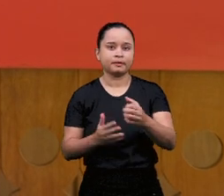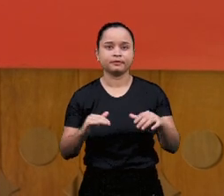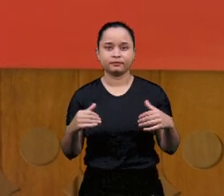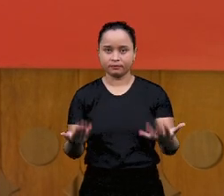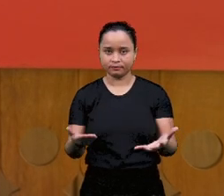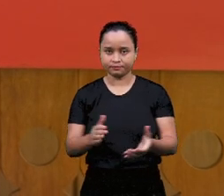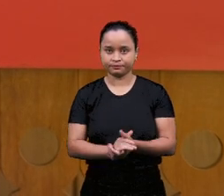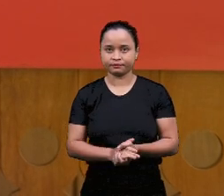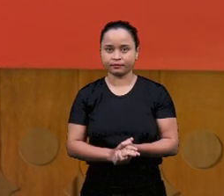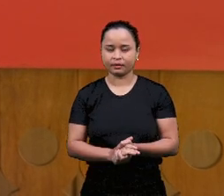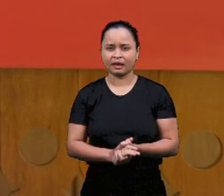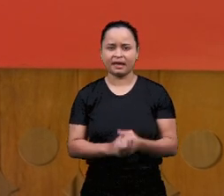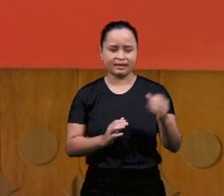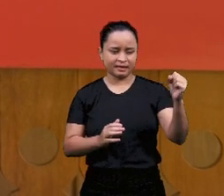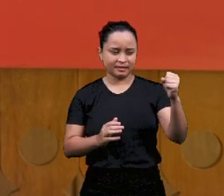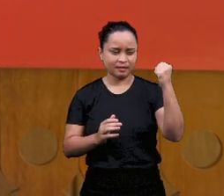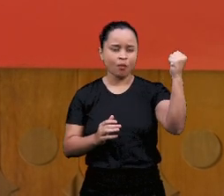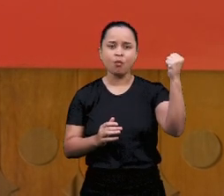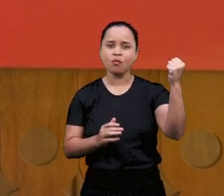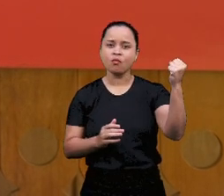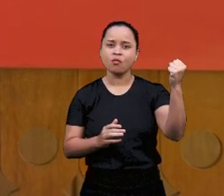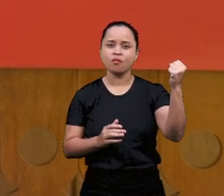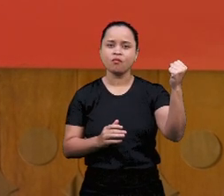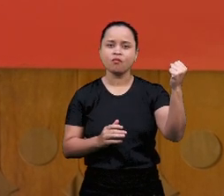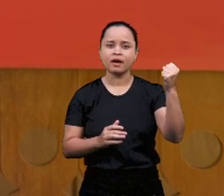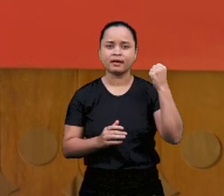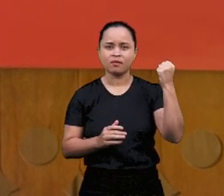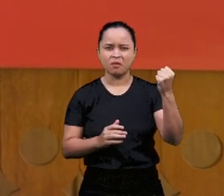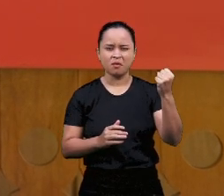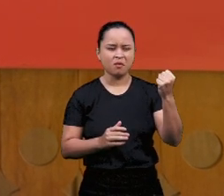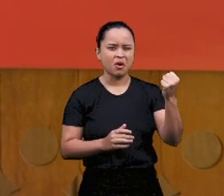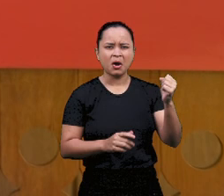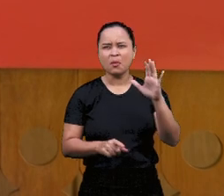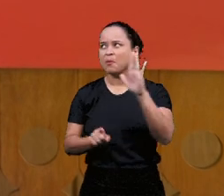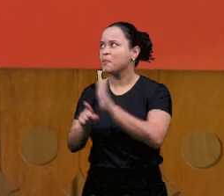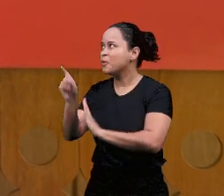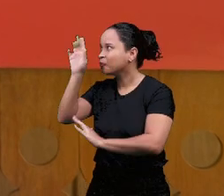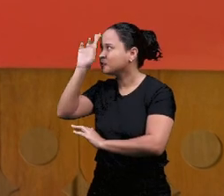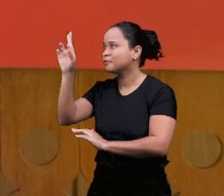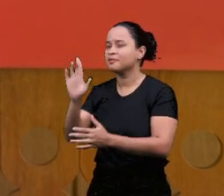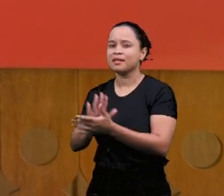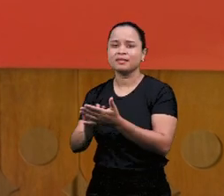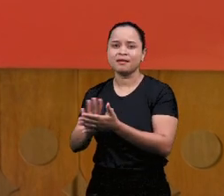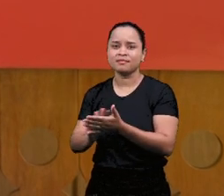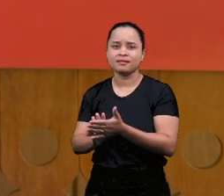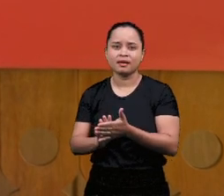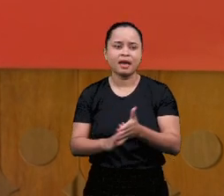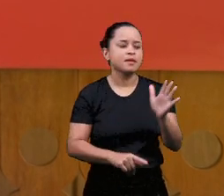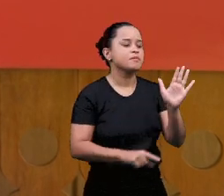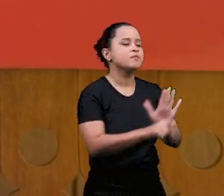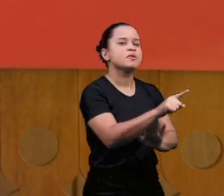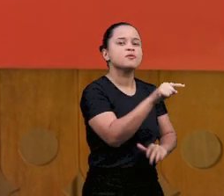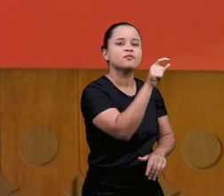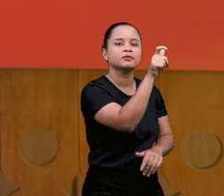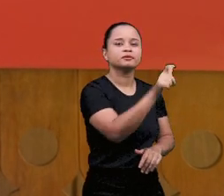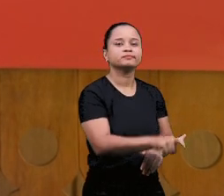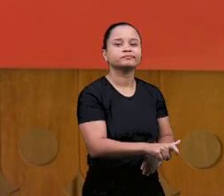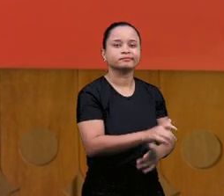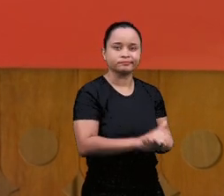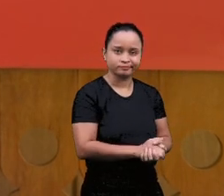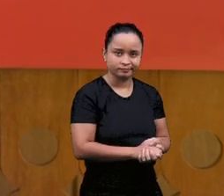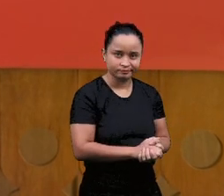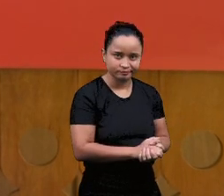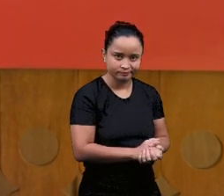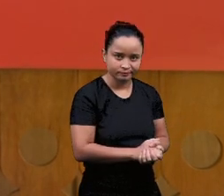le Seigneur, il est allé consulter la sorcière. Mes frères et sœurs, quand l'homme il arrête de consulter le Seigneur, il